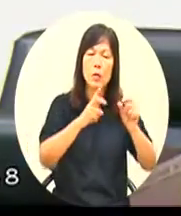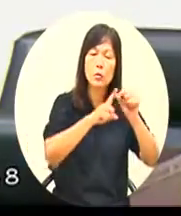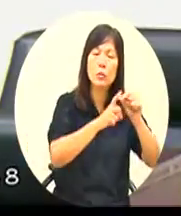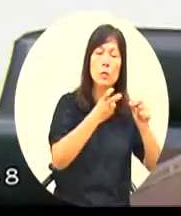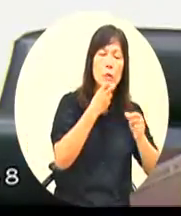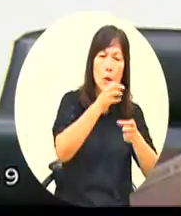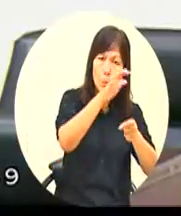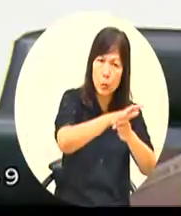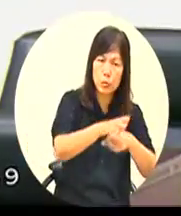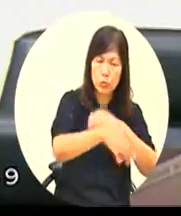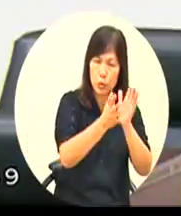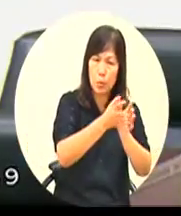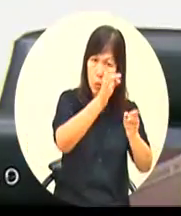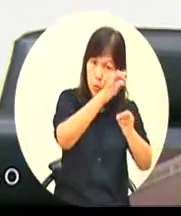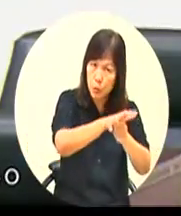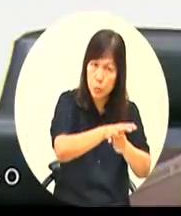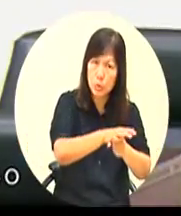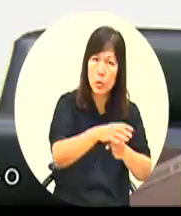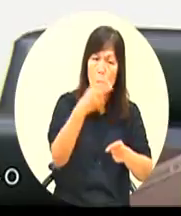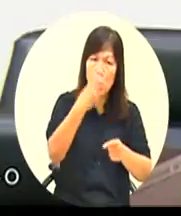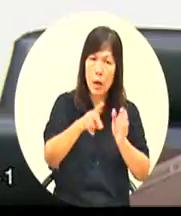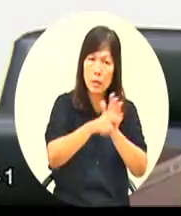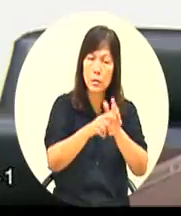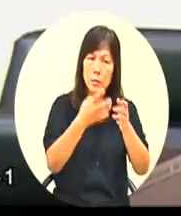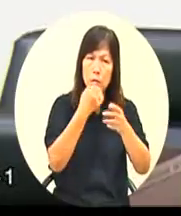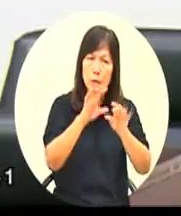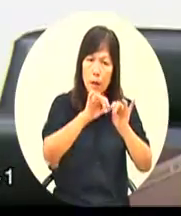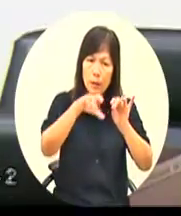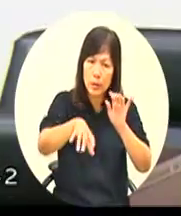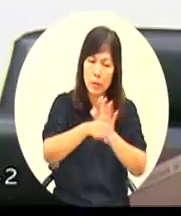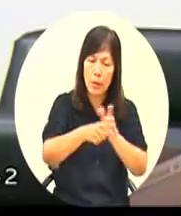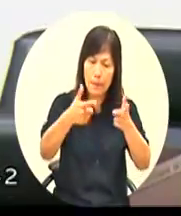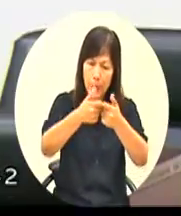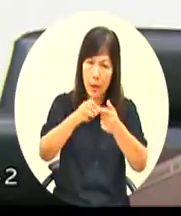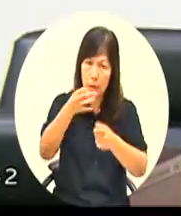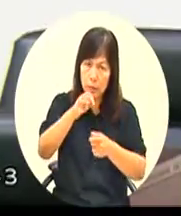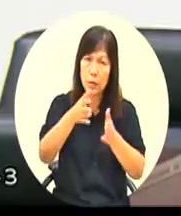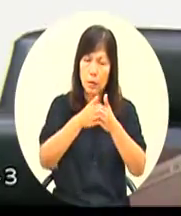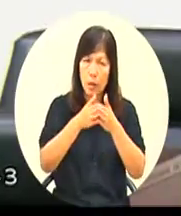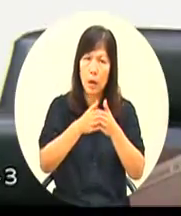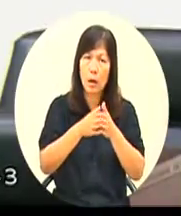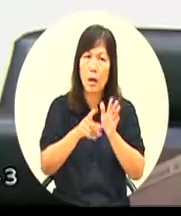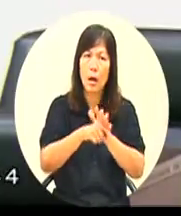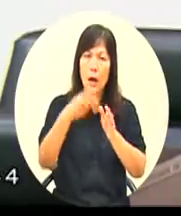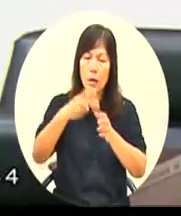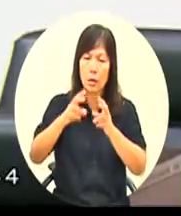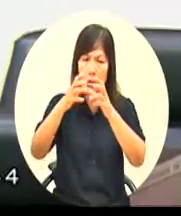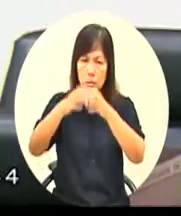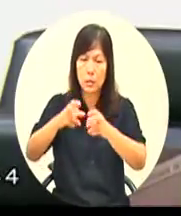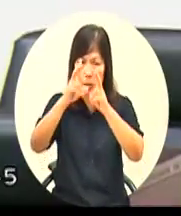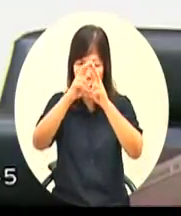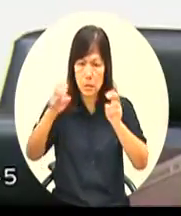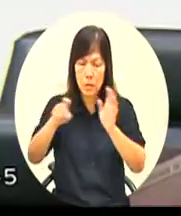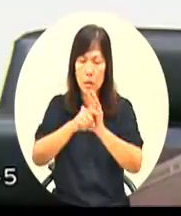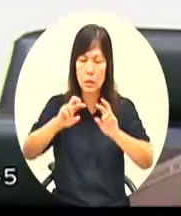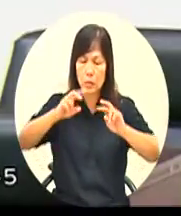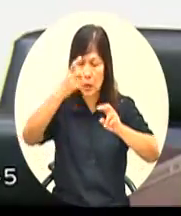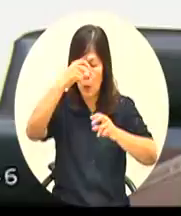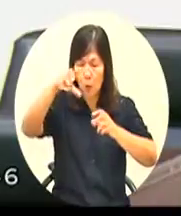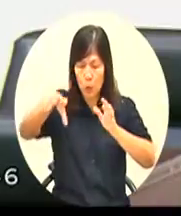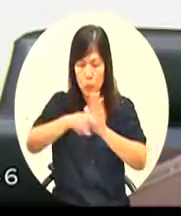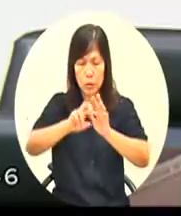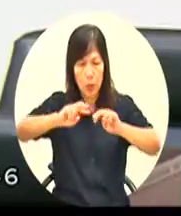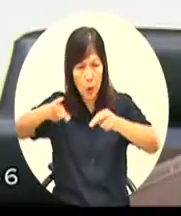全额补助，还是说要编列地方的配合款？那还有说建成计划不只是古迹的修复啊、活